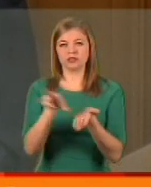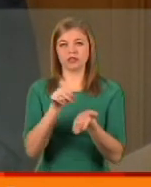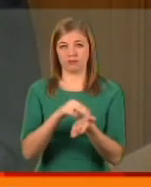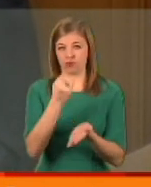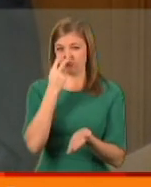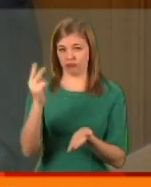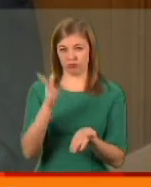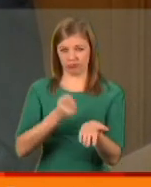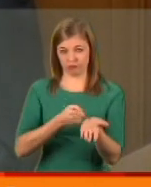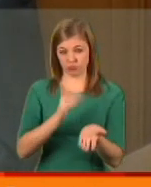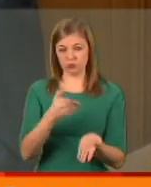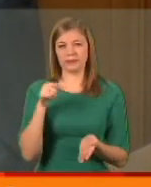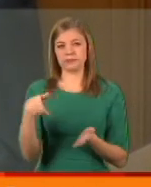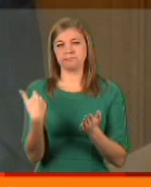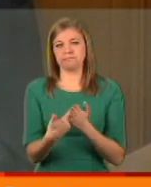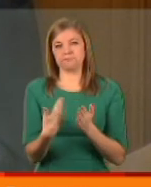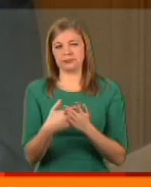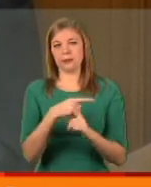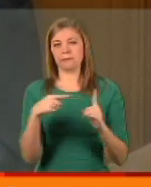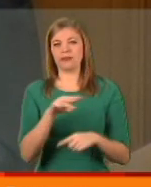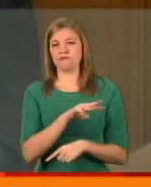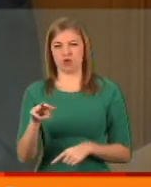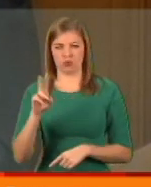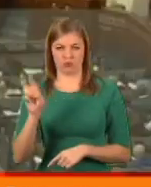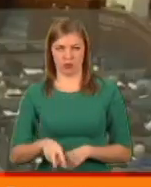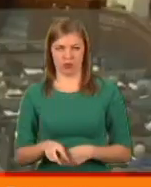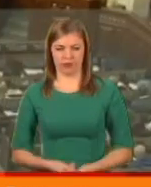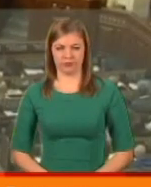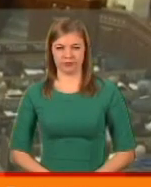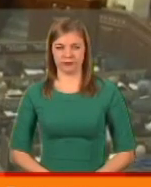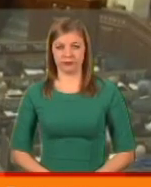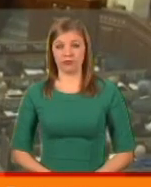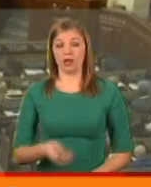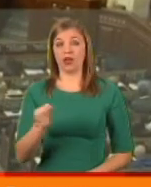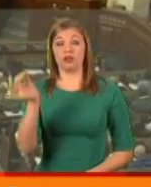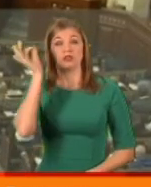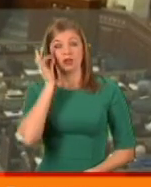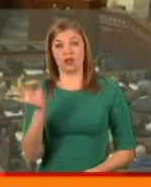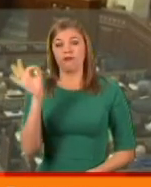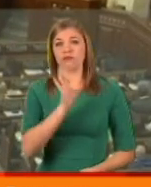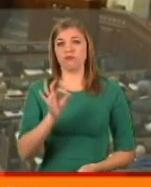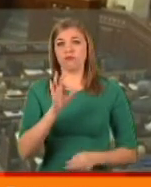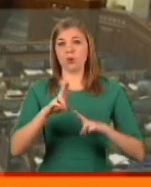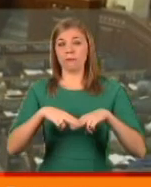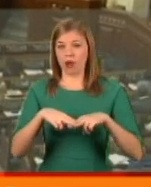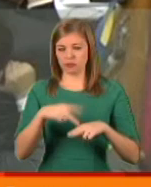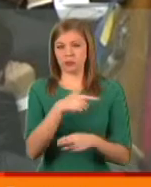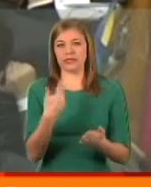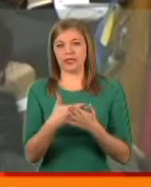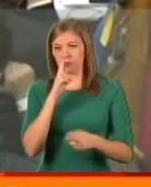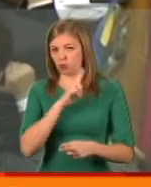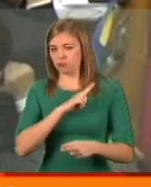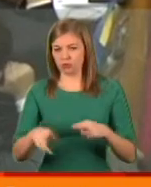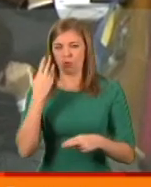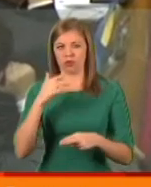зараз побачите, сягає близько півмільйона доларів. Згадав Луценко і про паспорт Саакашвілі, який той нібито загубив,